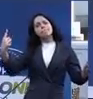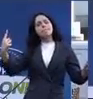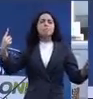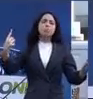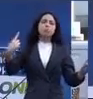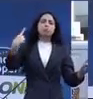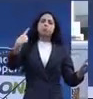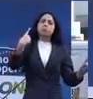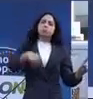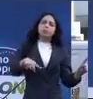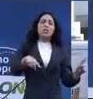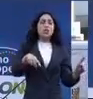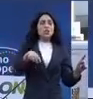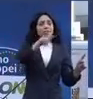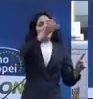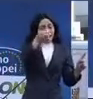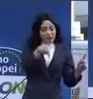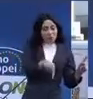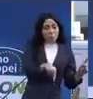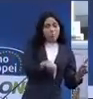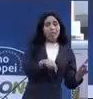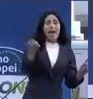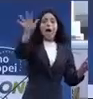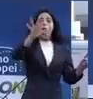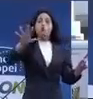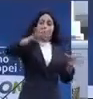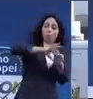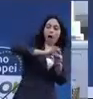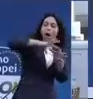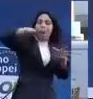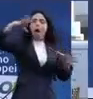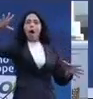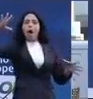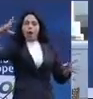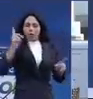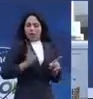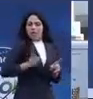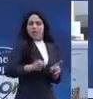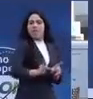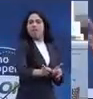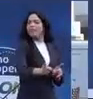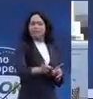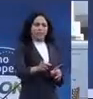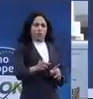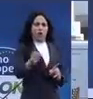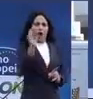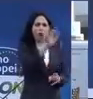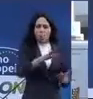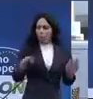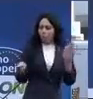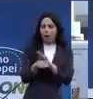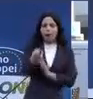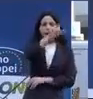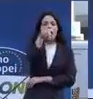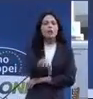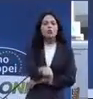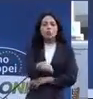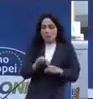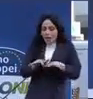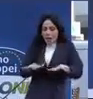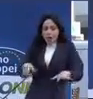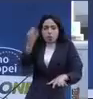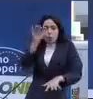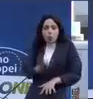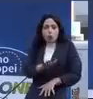allontanamento del Sud dall'Europa sia in qualche misura inevitabile l'Europa nasce del Sud ha le sue radici